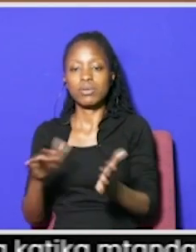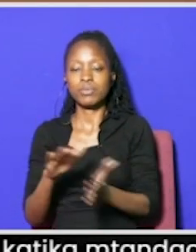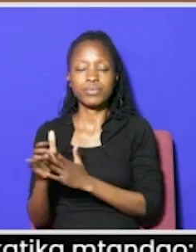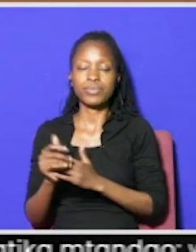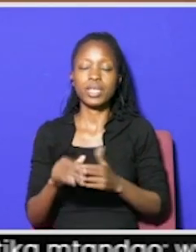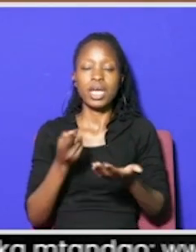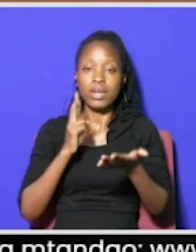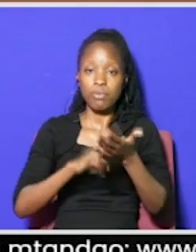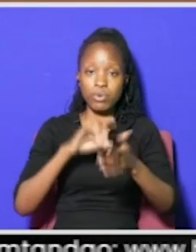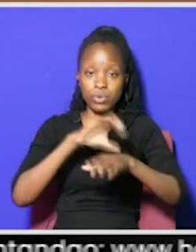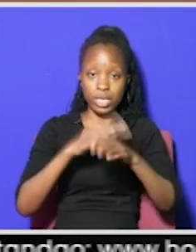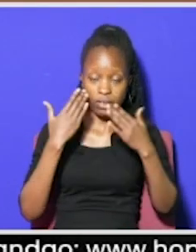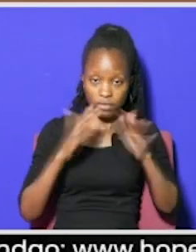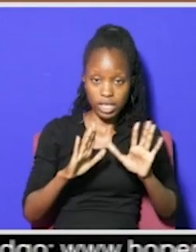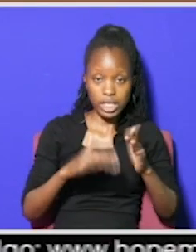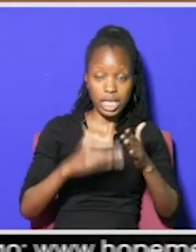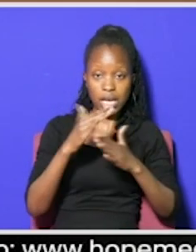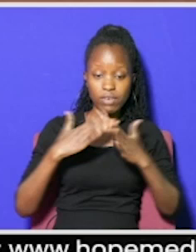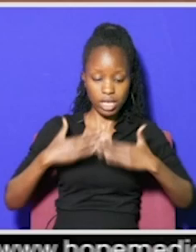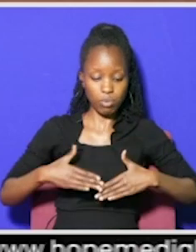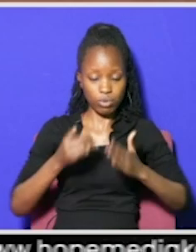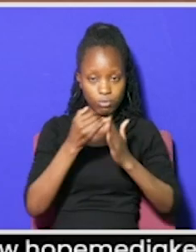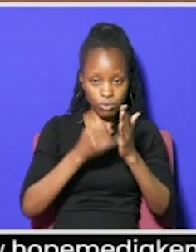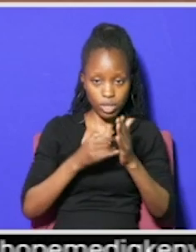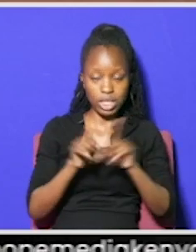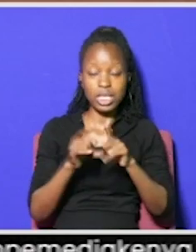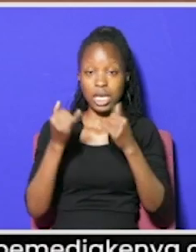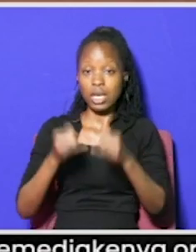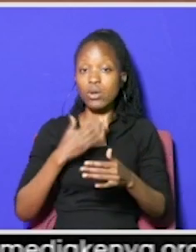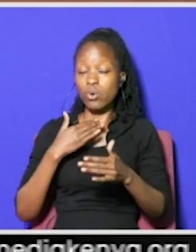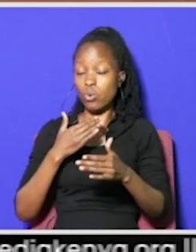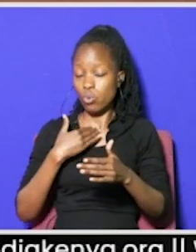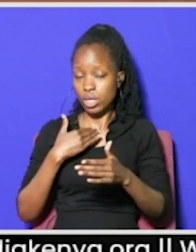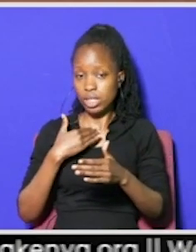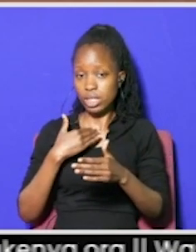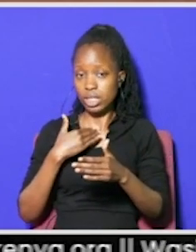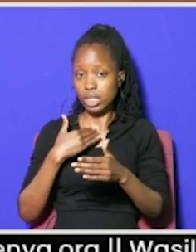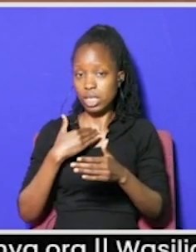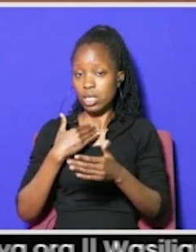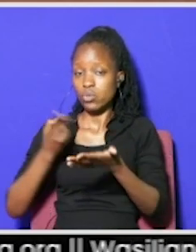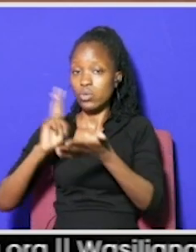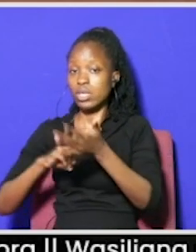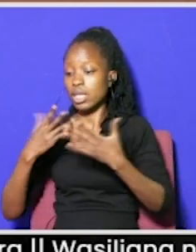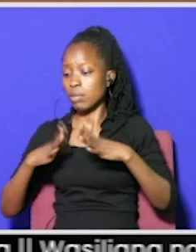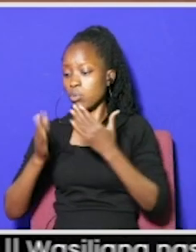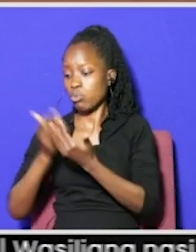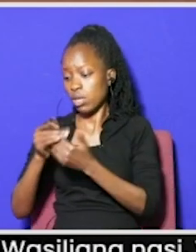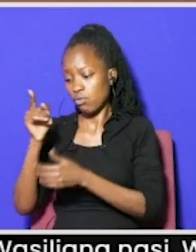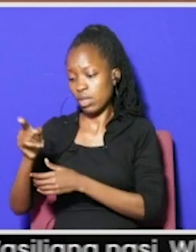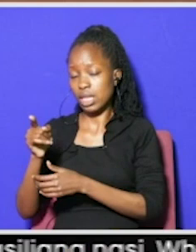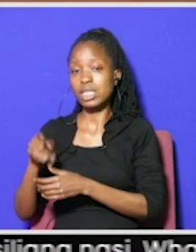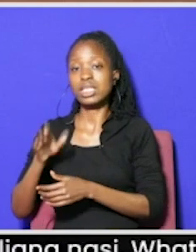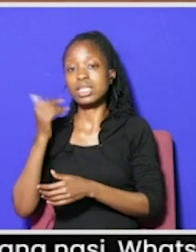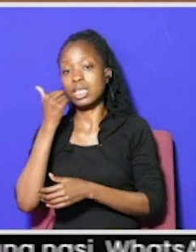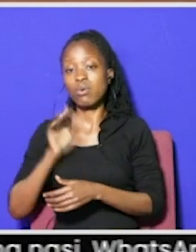yule aliyefanya uchunguzi kwa hiyo mwili. Tunataka ku take action kwa wale waliohusika na huyo mgonjwa paka pale